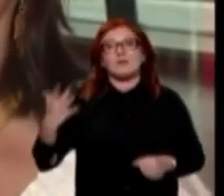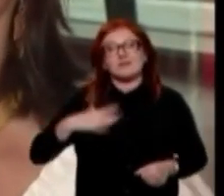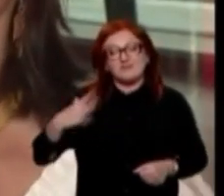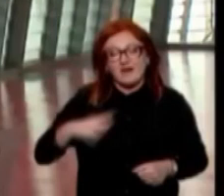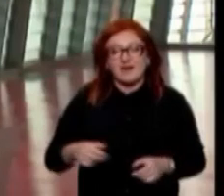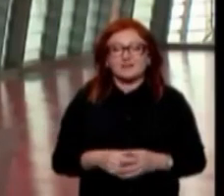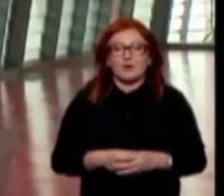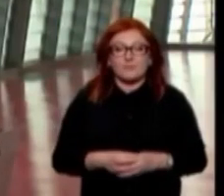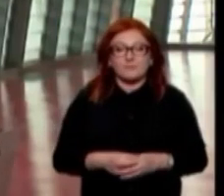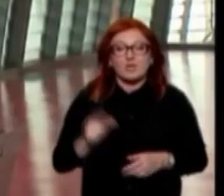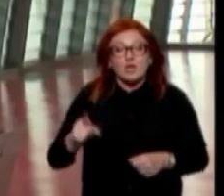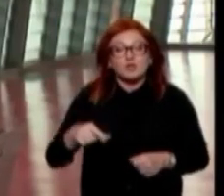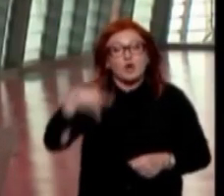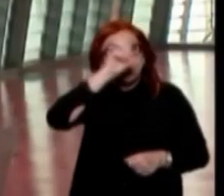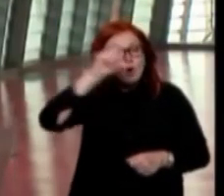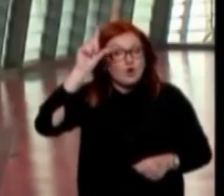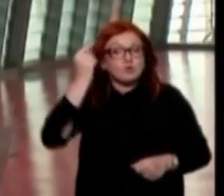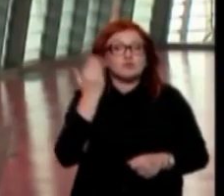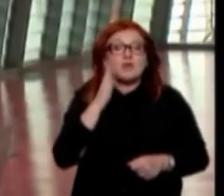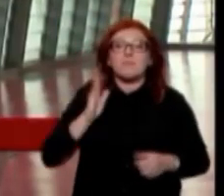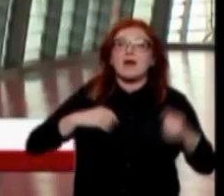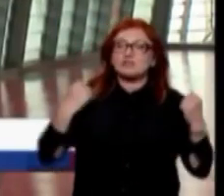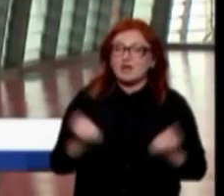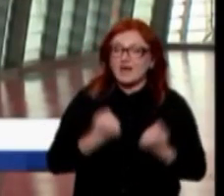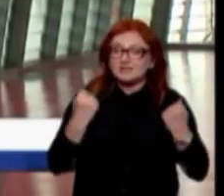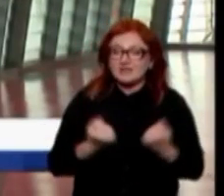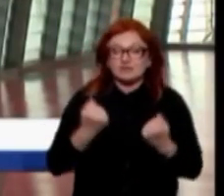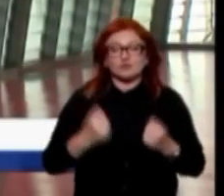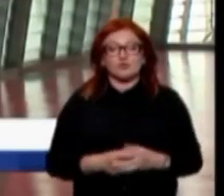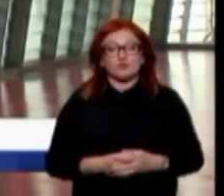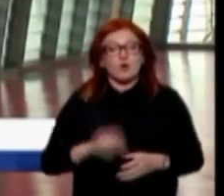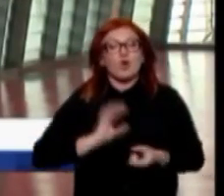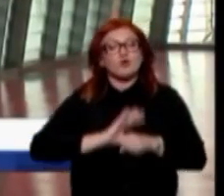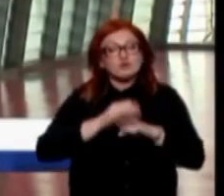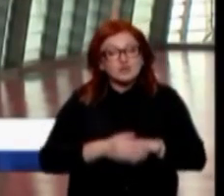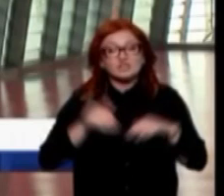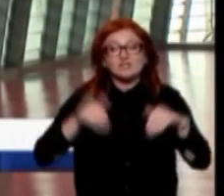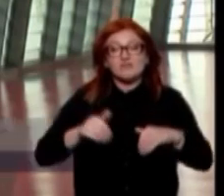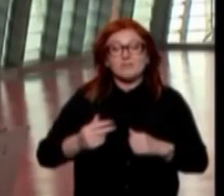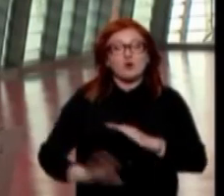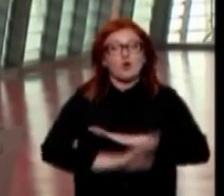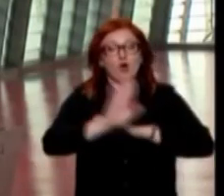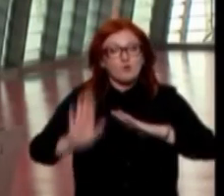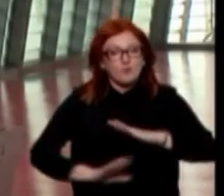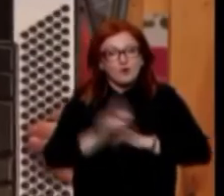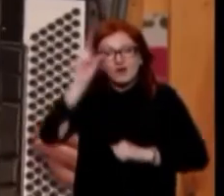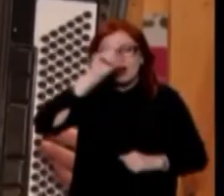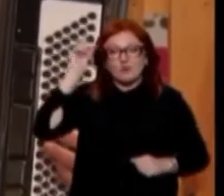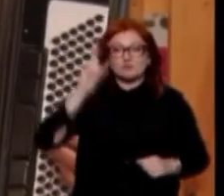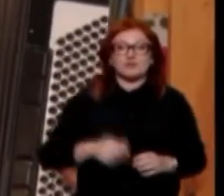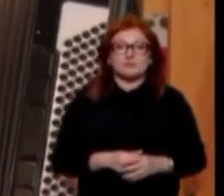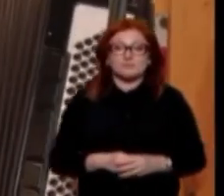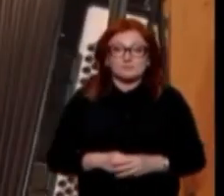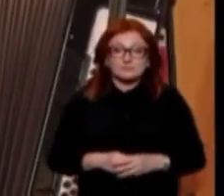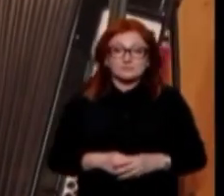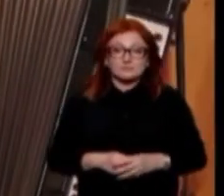naprawdę warto. To są osoby, które bardzo się w to angażują, są po prostu szczęśliwe, że też mogą się pokazać takiej szerszej publiczności.